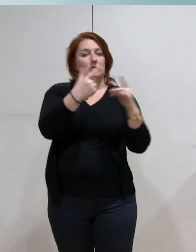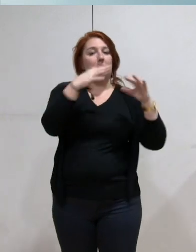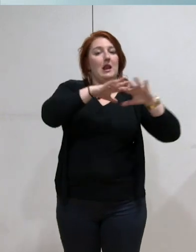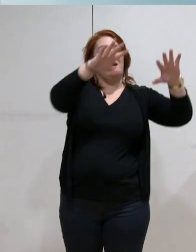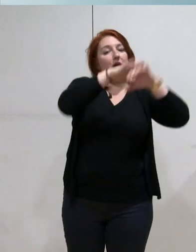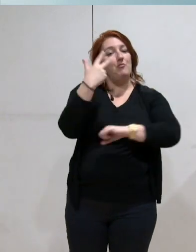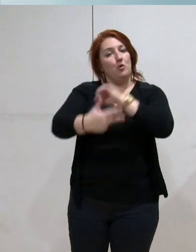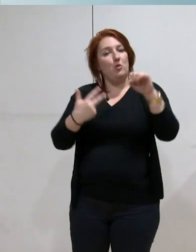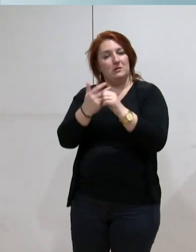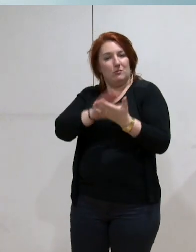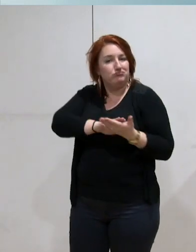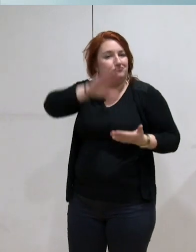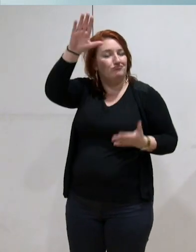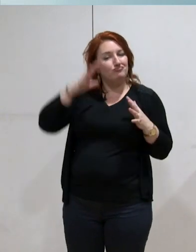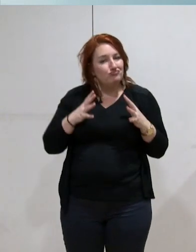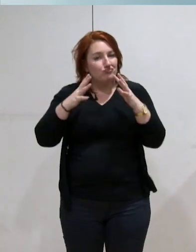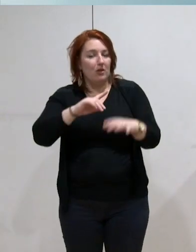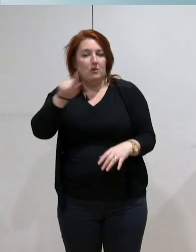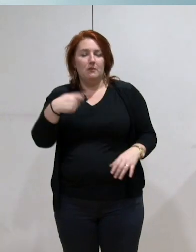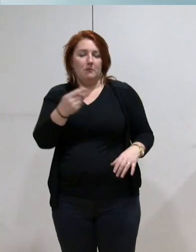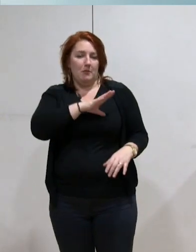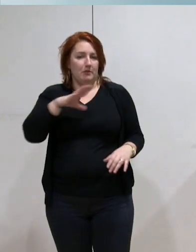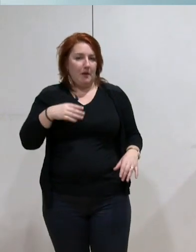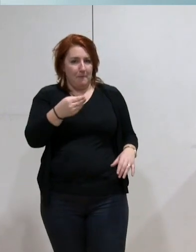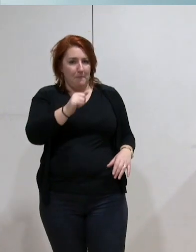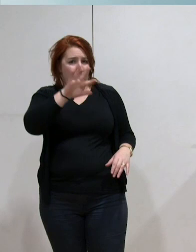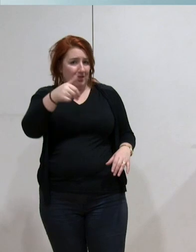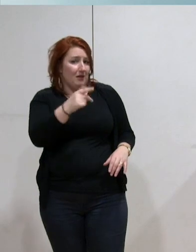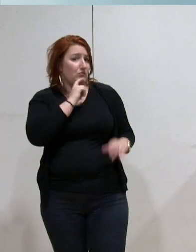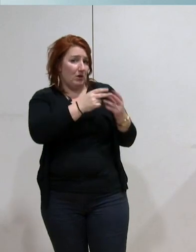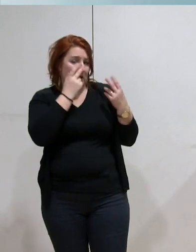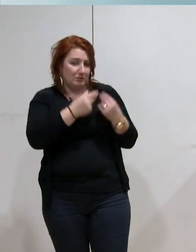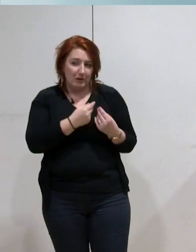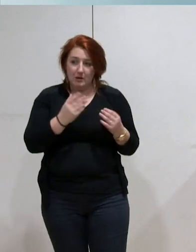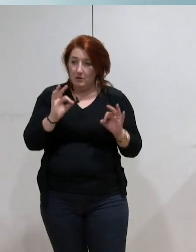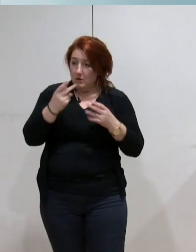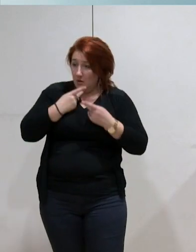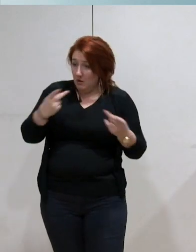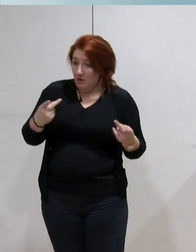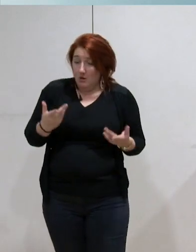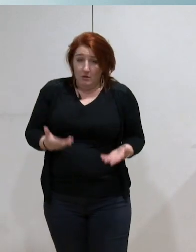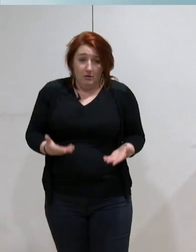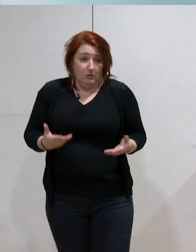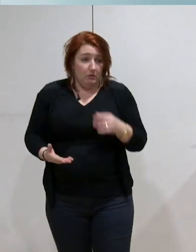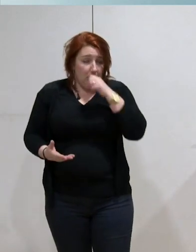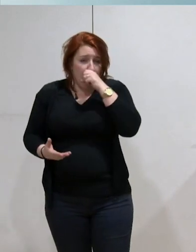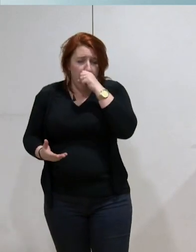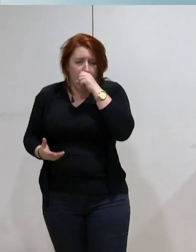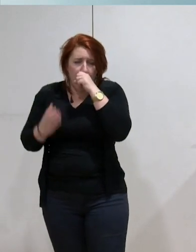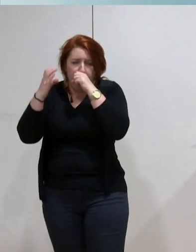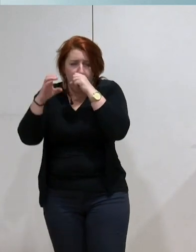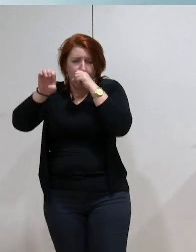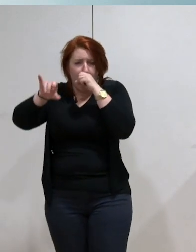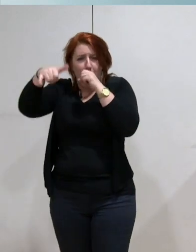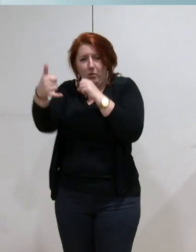3 années et normalement Martin on a parlé tout à l'heure d'ailleurs enfin je le dis ici mais enfin c'est justement parce qu'il y a des limites dans le CEJ qu'on a